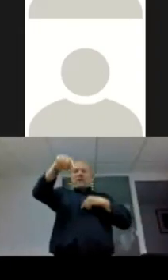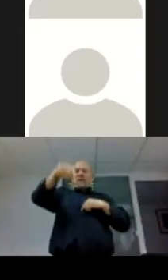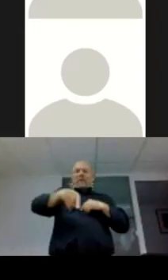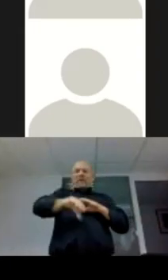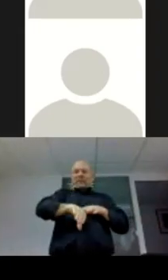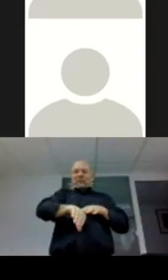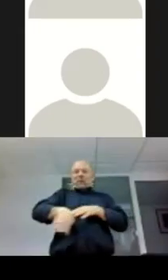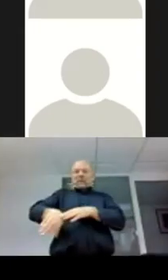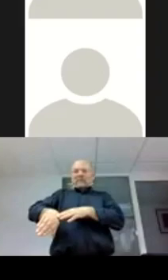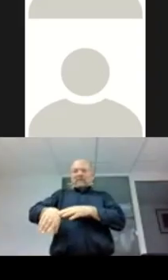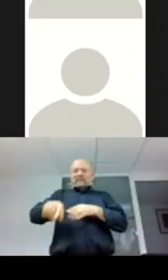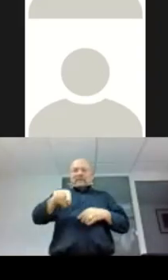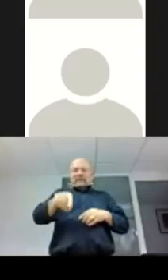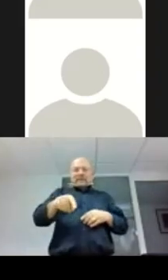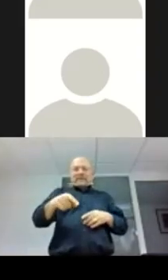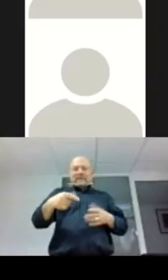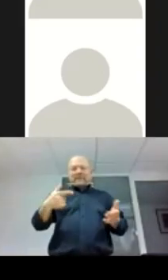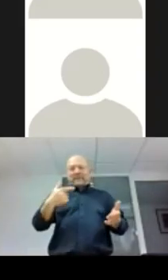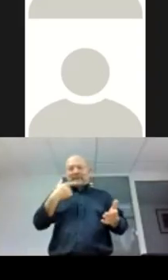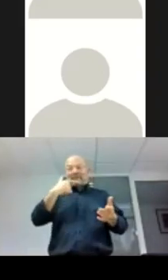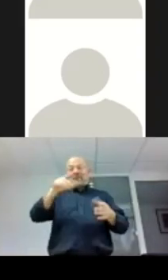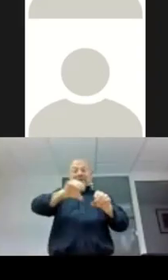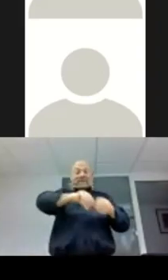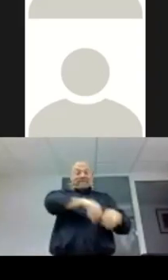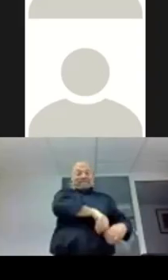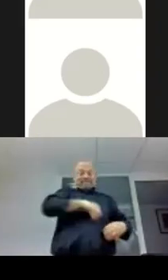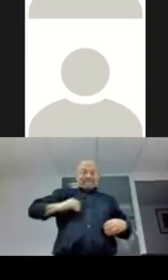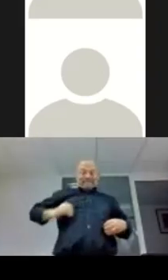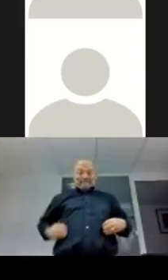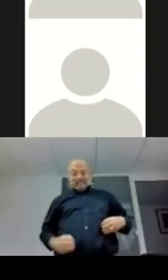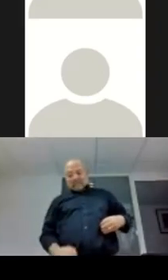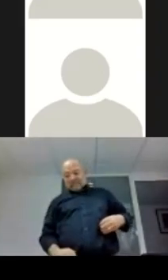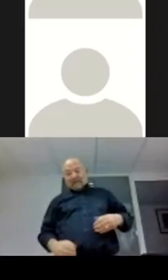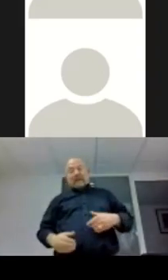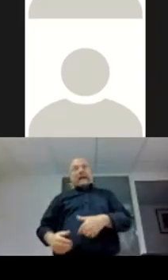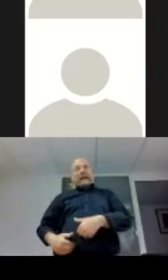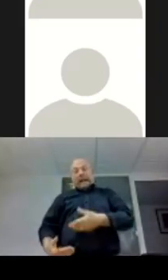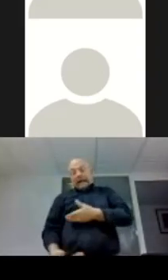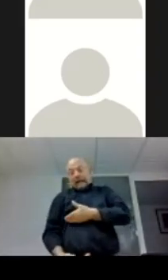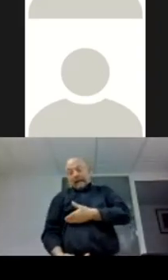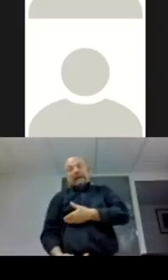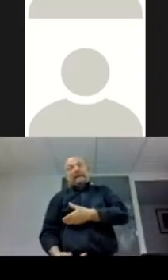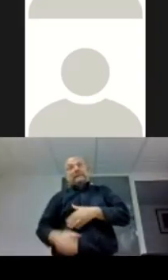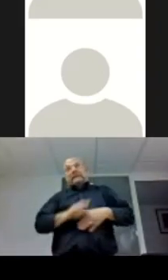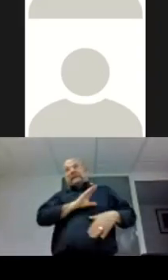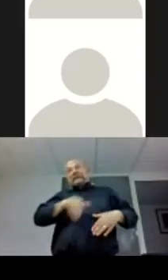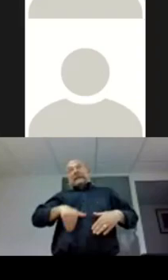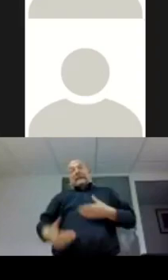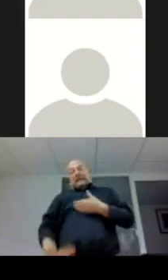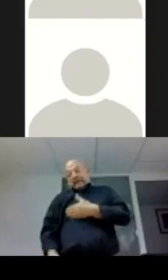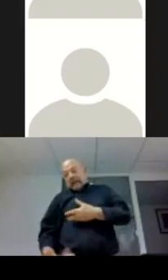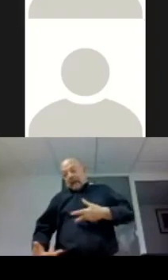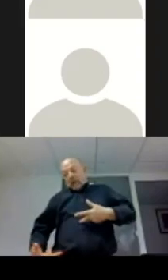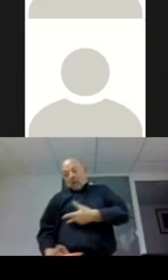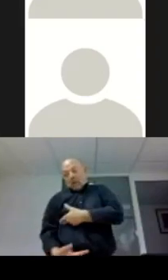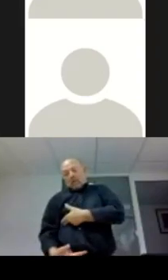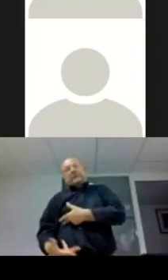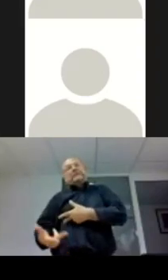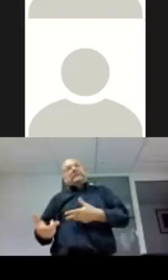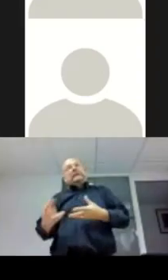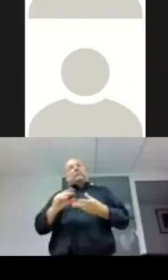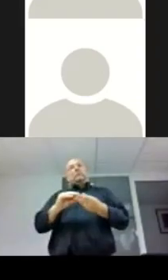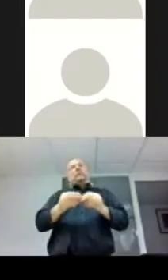quand on commence en bas à droite, quand on commence à envisager des chirurgies sur le rectum, qu'on enlève le